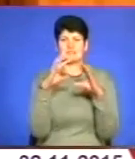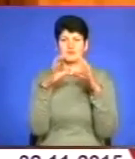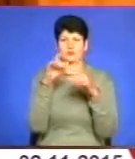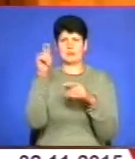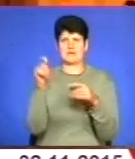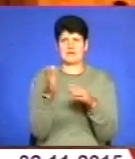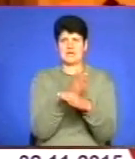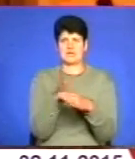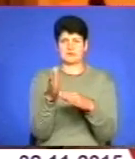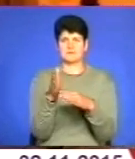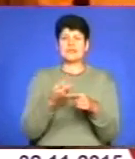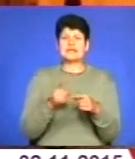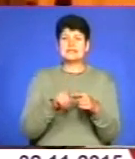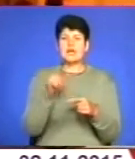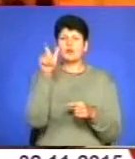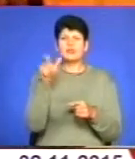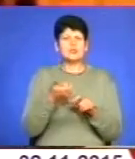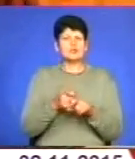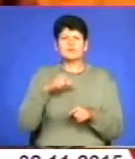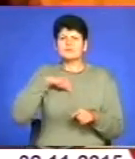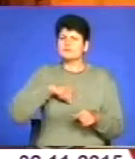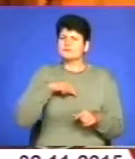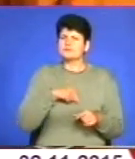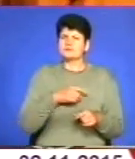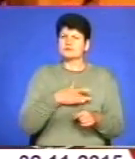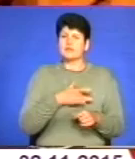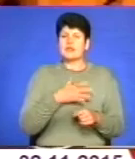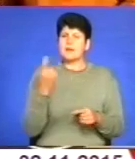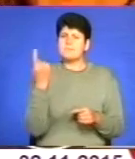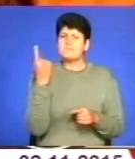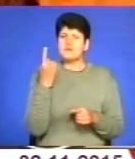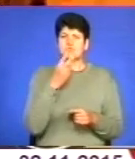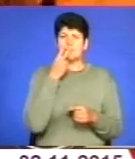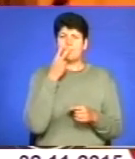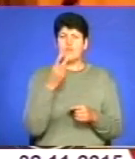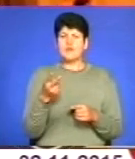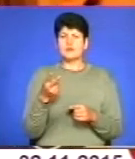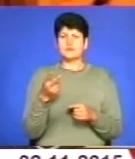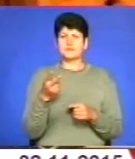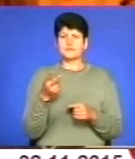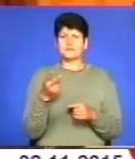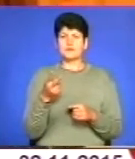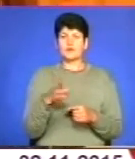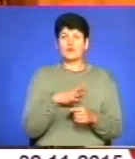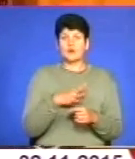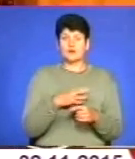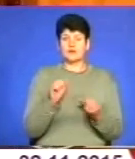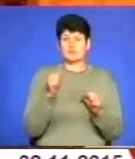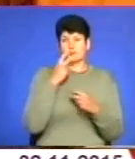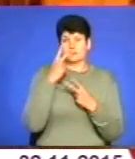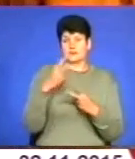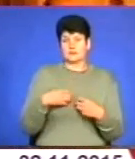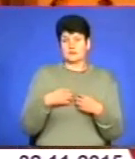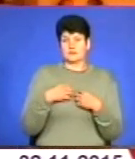дуже глибока. І така, яка, можливо, на перший погляд викликає, можливо, навіть казали, страх.